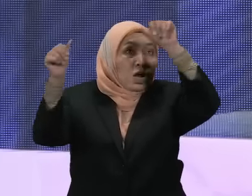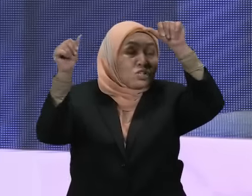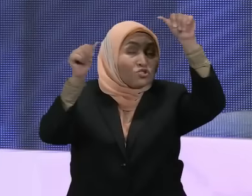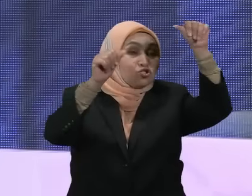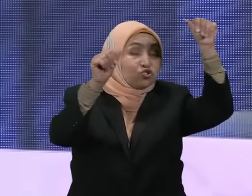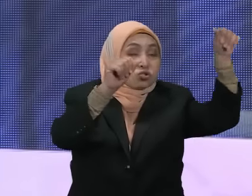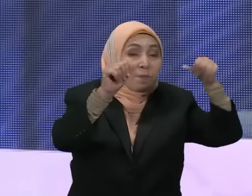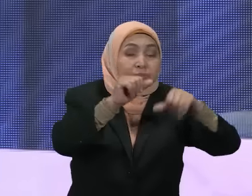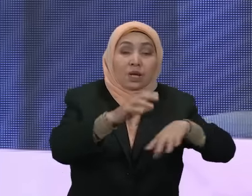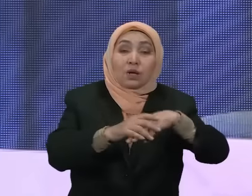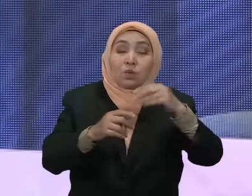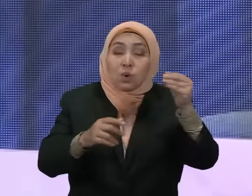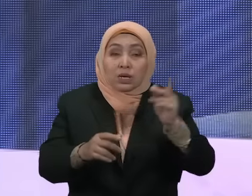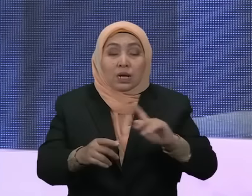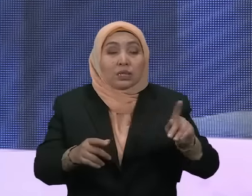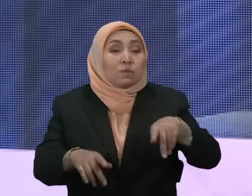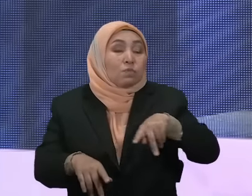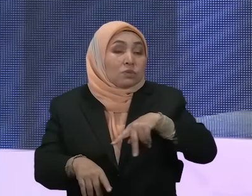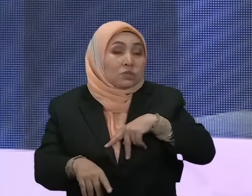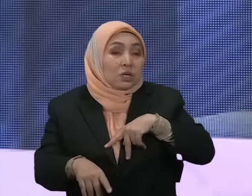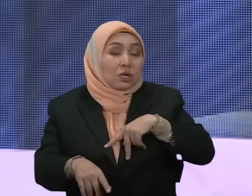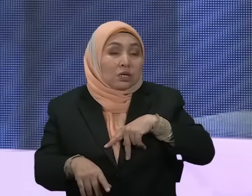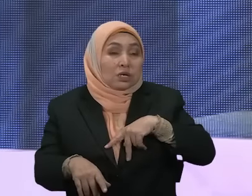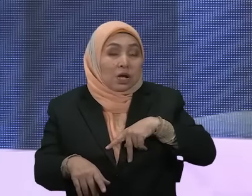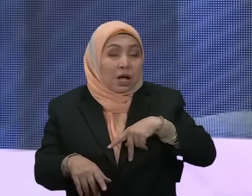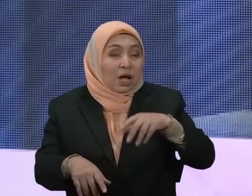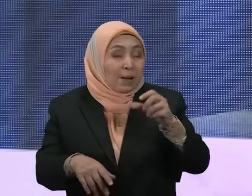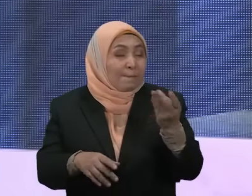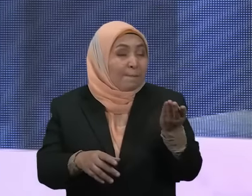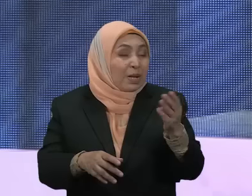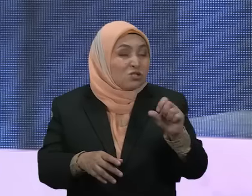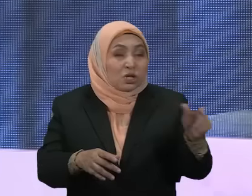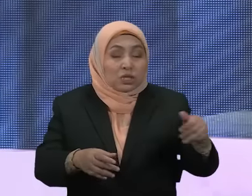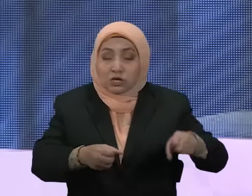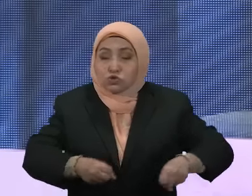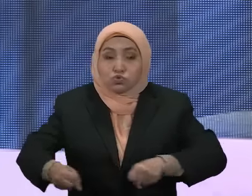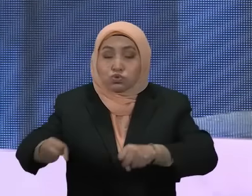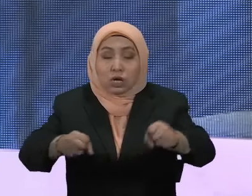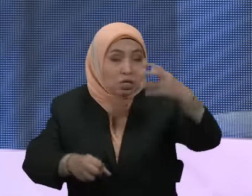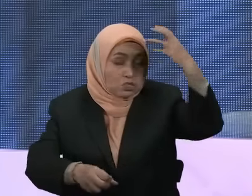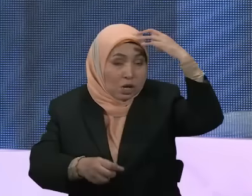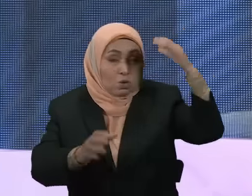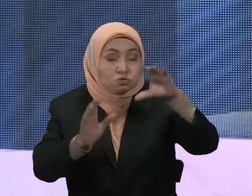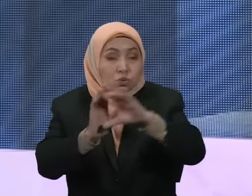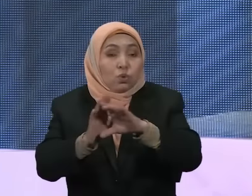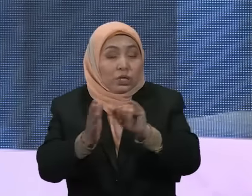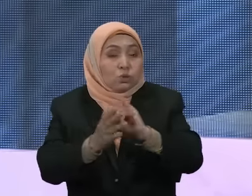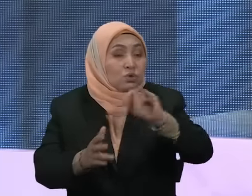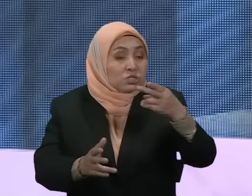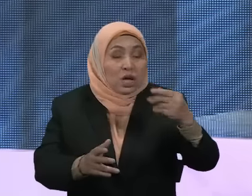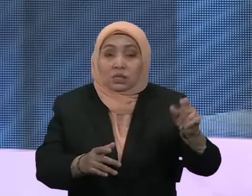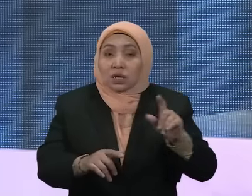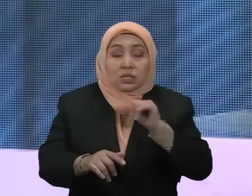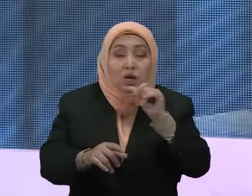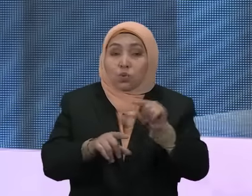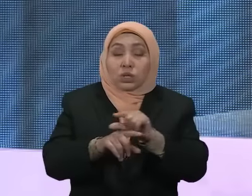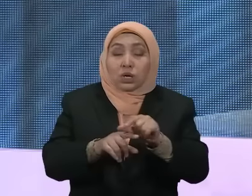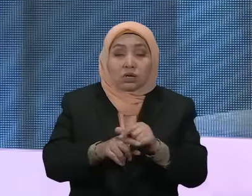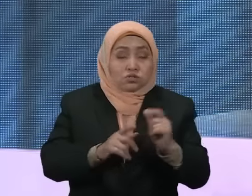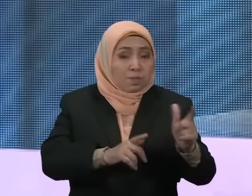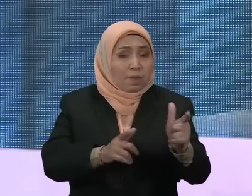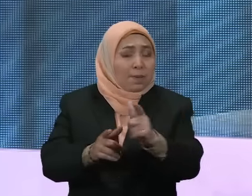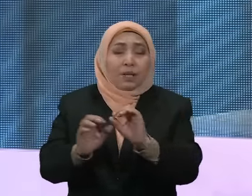juga dia keluarkan dia punya sisanya itu dalam sungai di Selangor contohnya. Yang itu jihad. Dia tak guna senjata